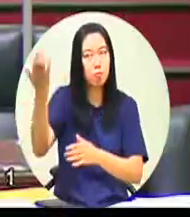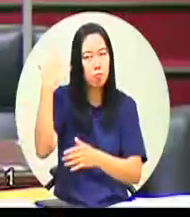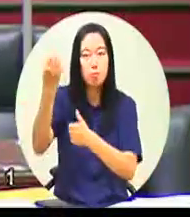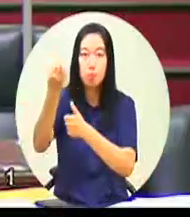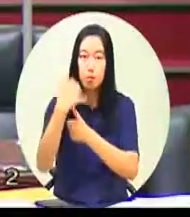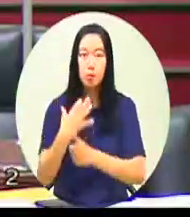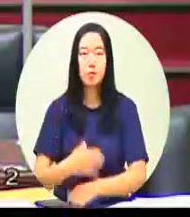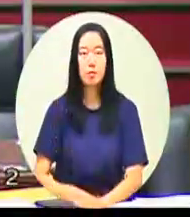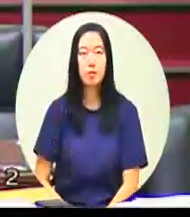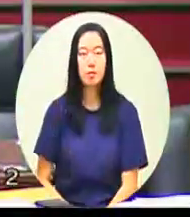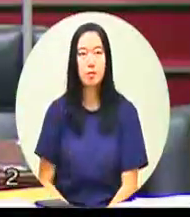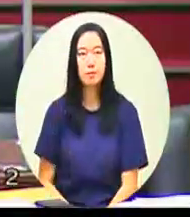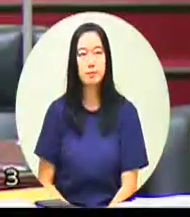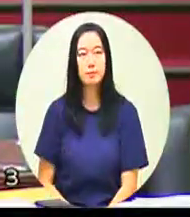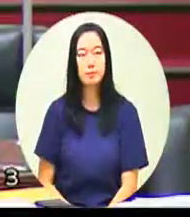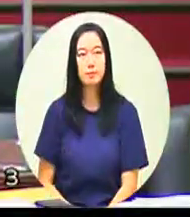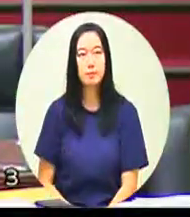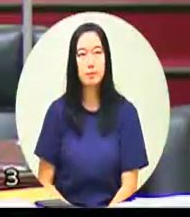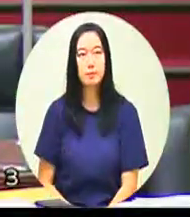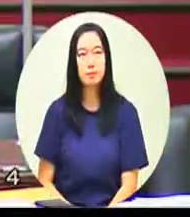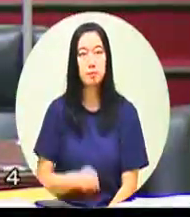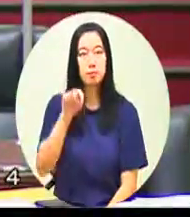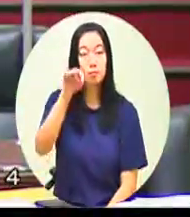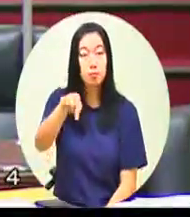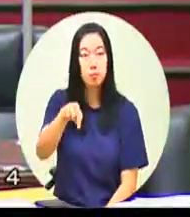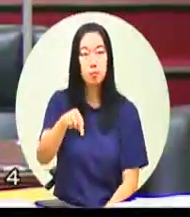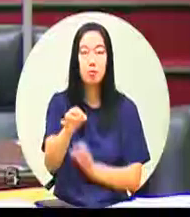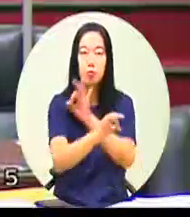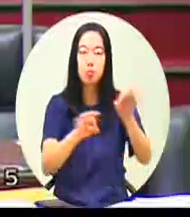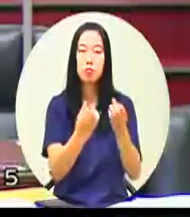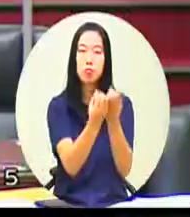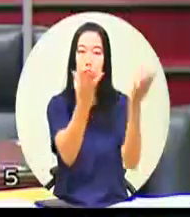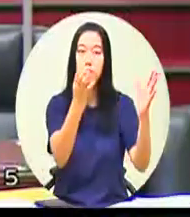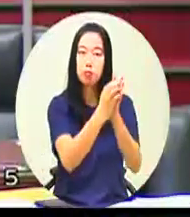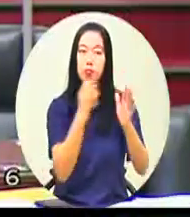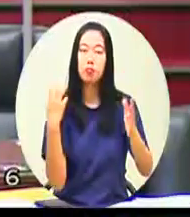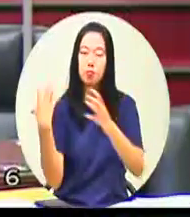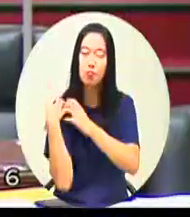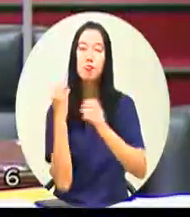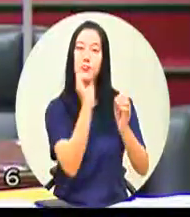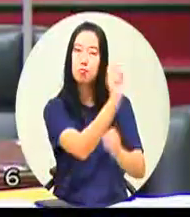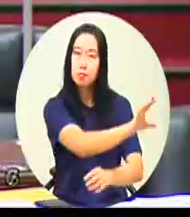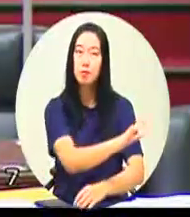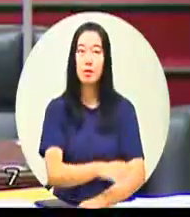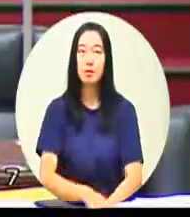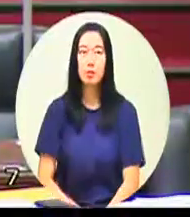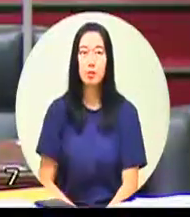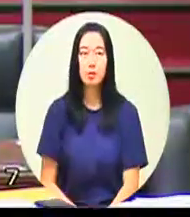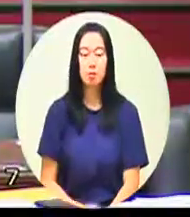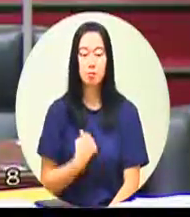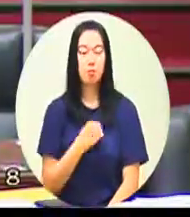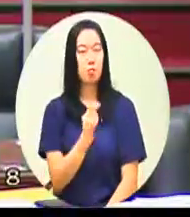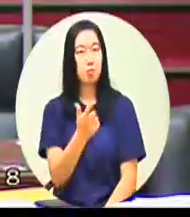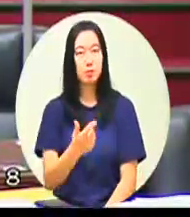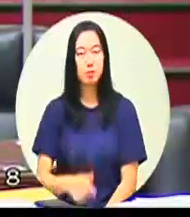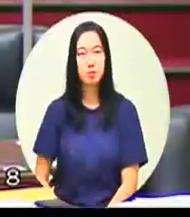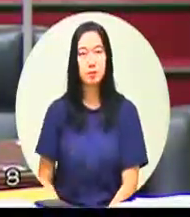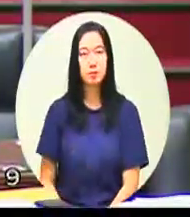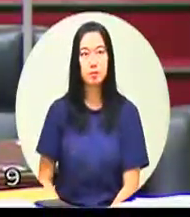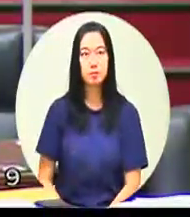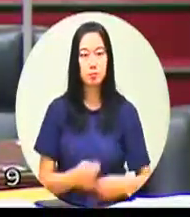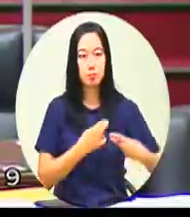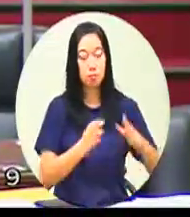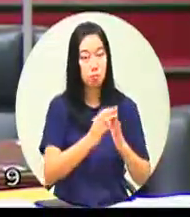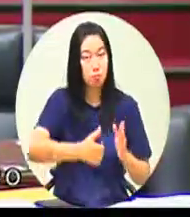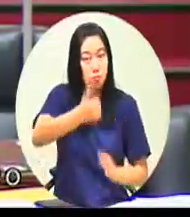呢是属于经发局的事情，不是农业局的事情。蔡局长，你大概已经看